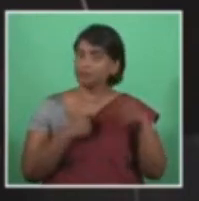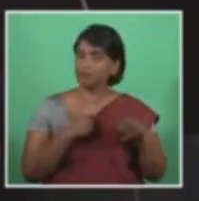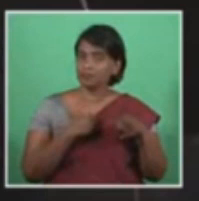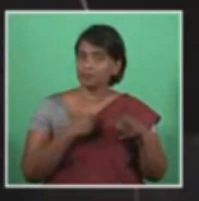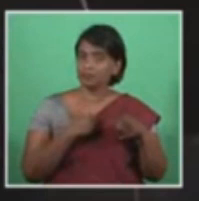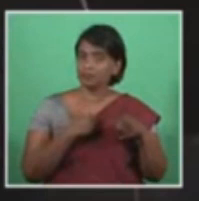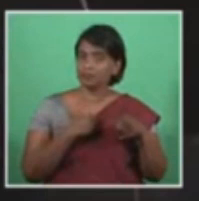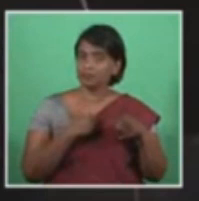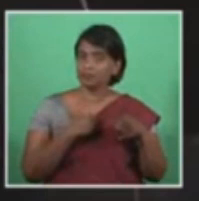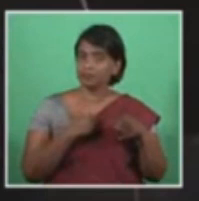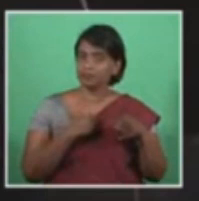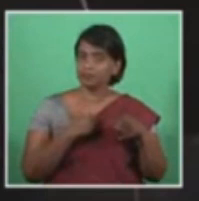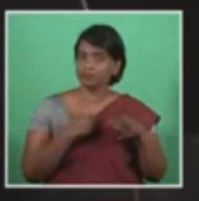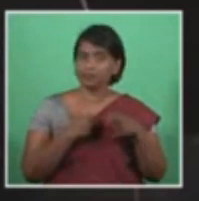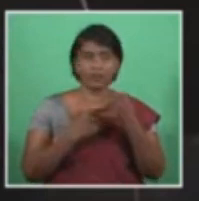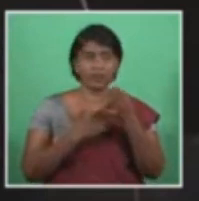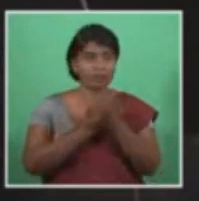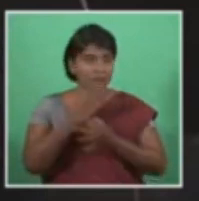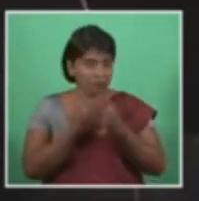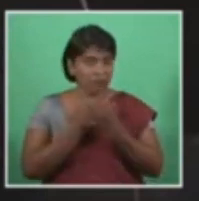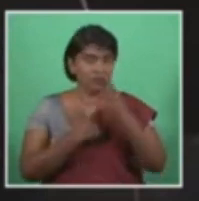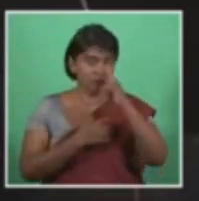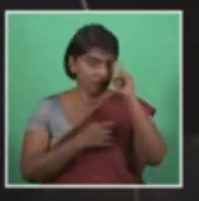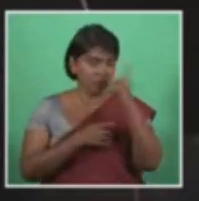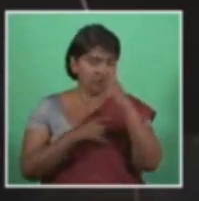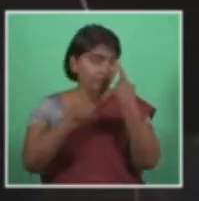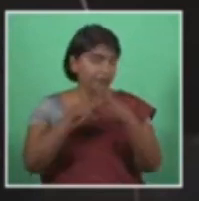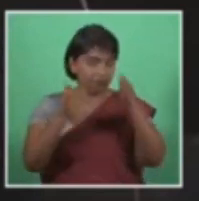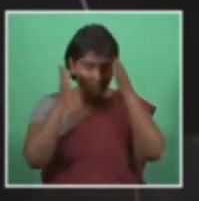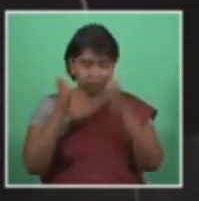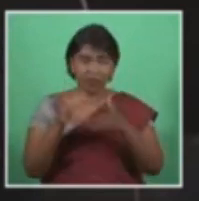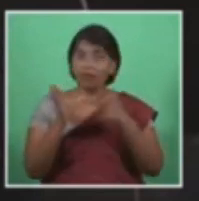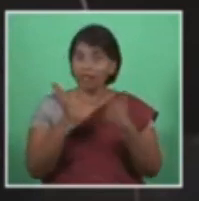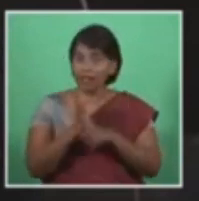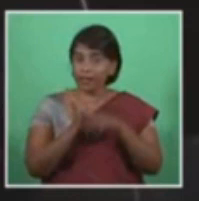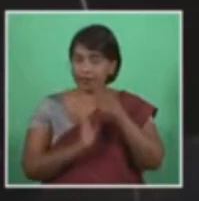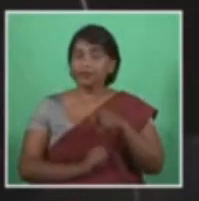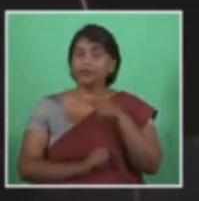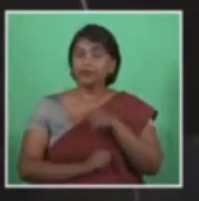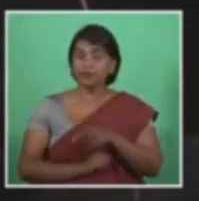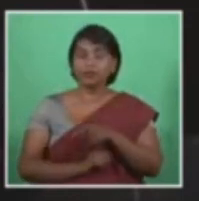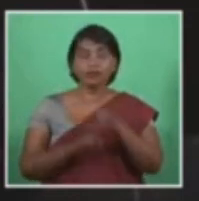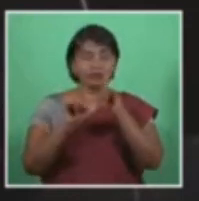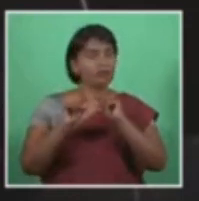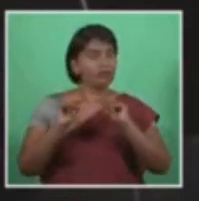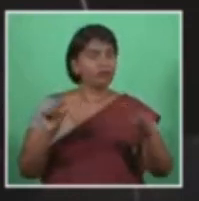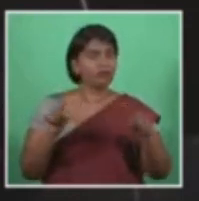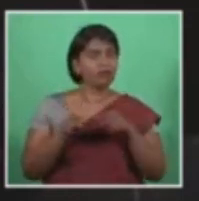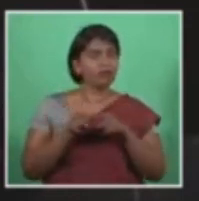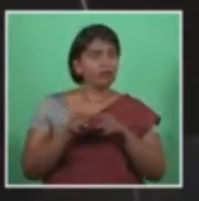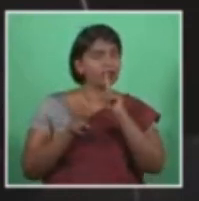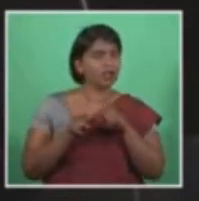meka madravya walata vitarak seema karana panatak nan menna me kotasa තුල මොකක්ද